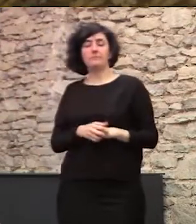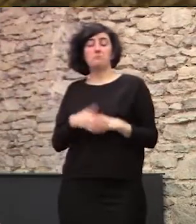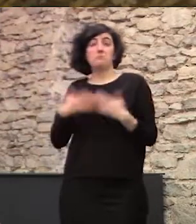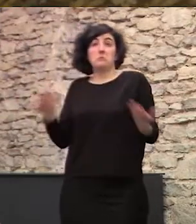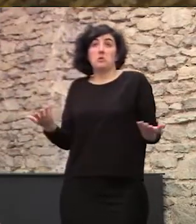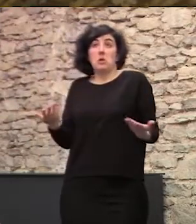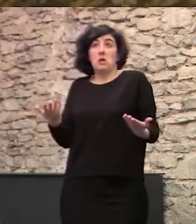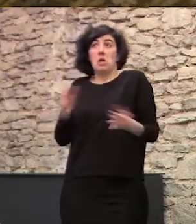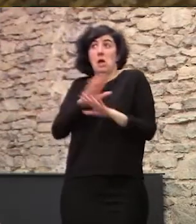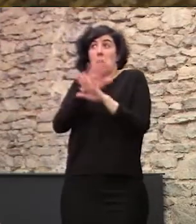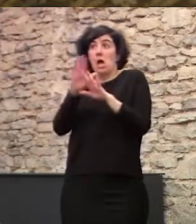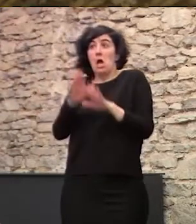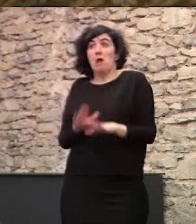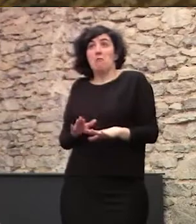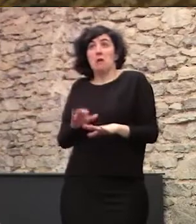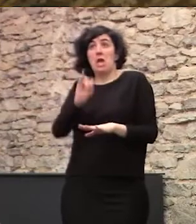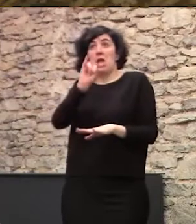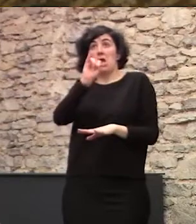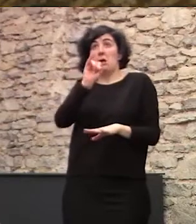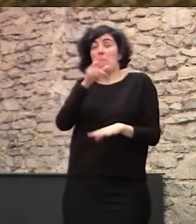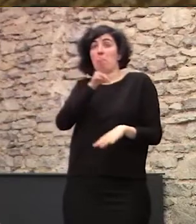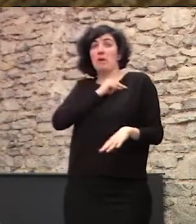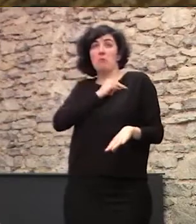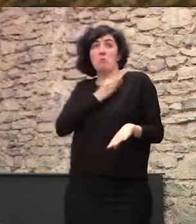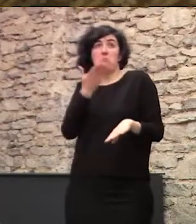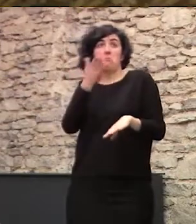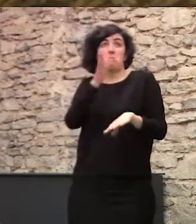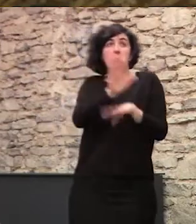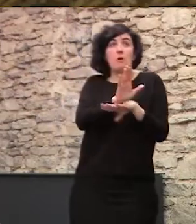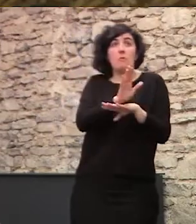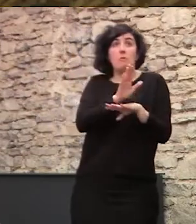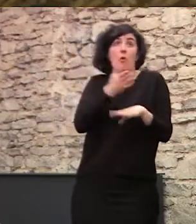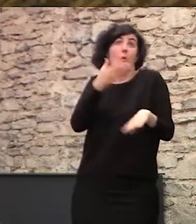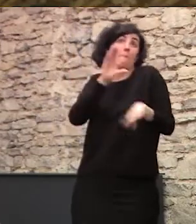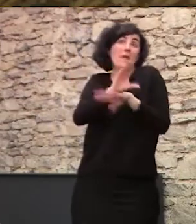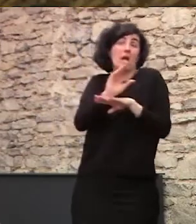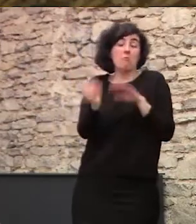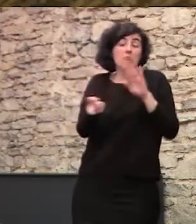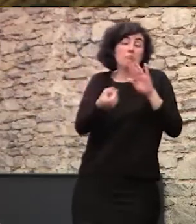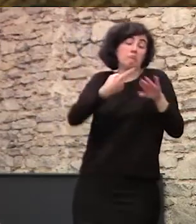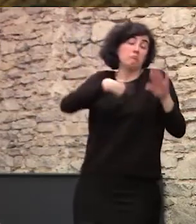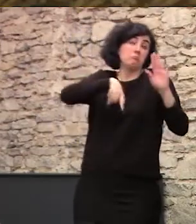horrela aurkeztu nintzen banekien bazegoela beka hori